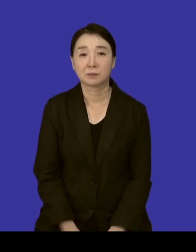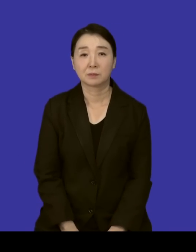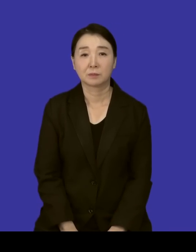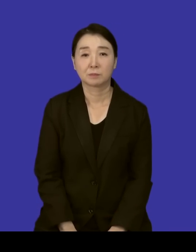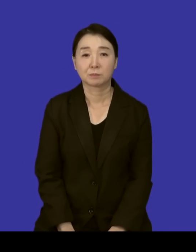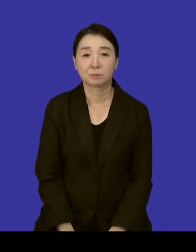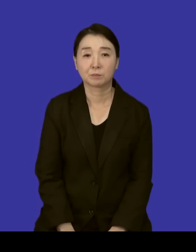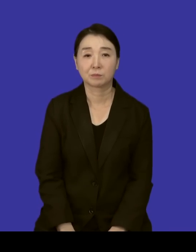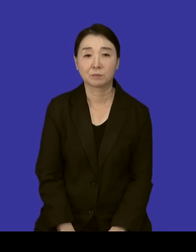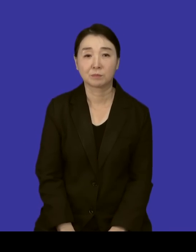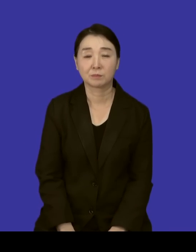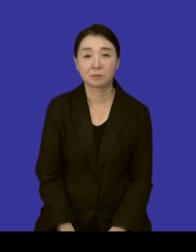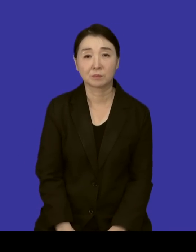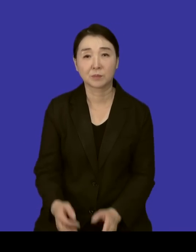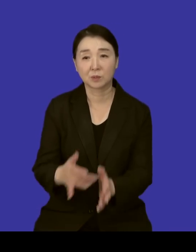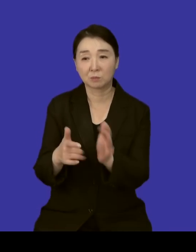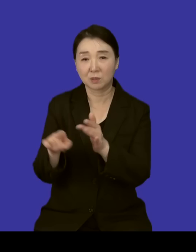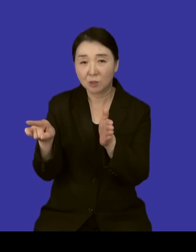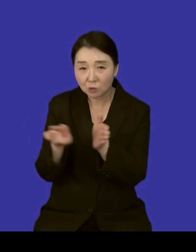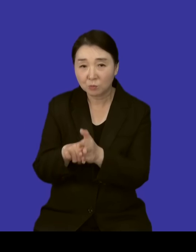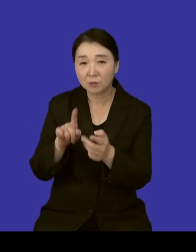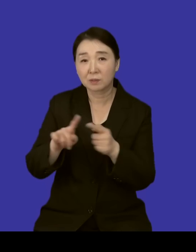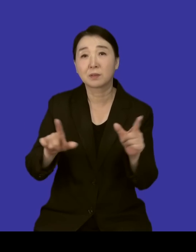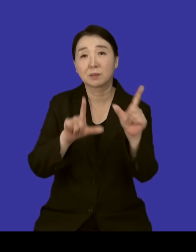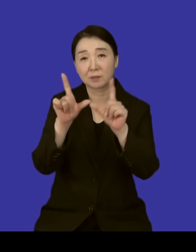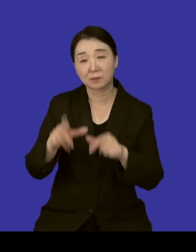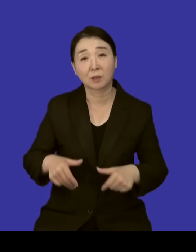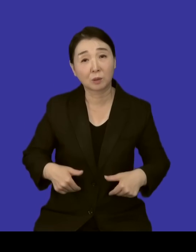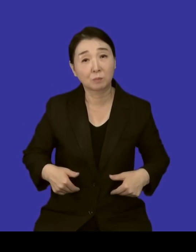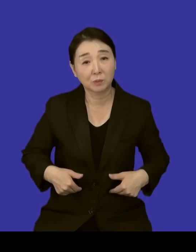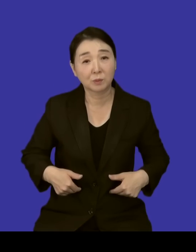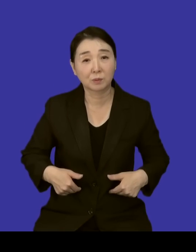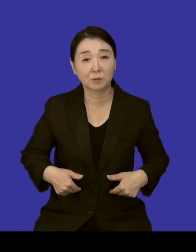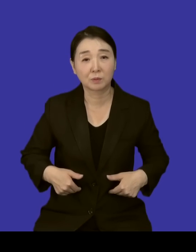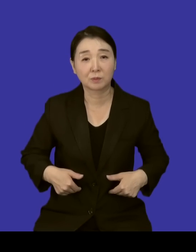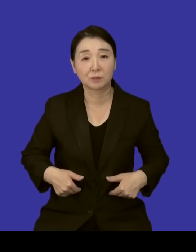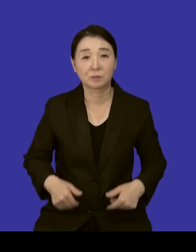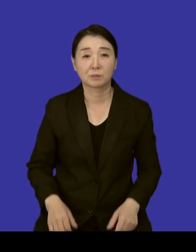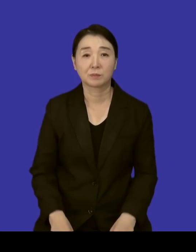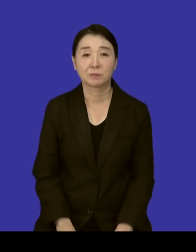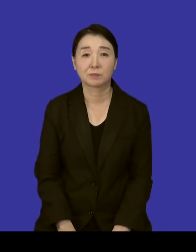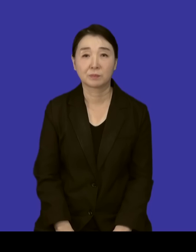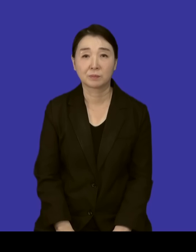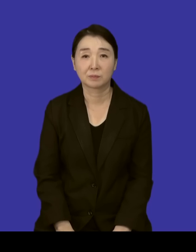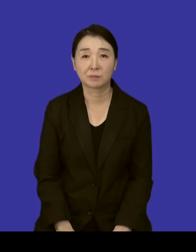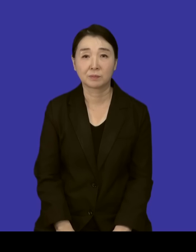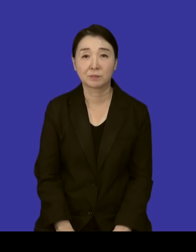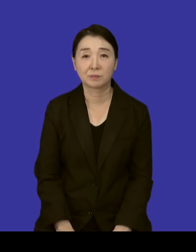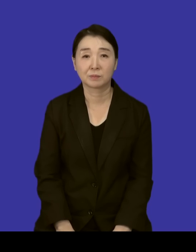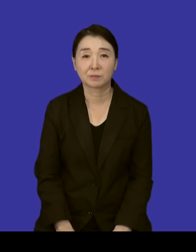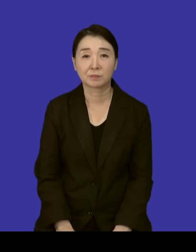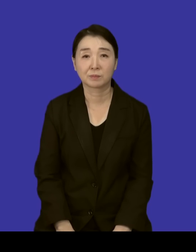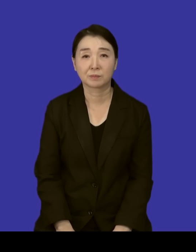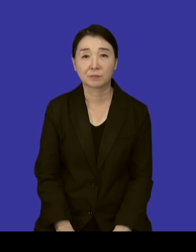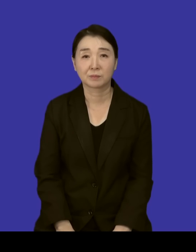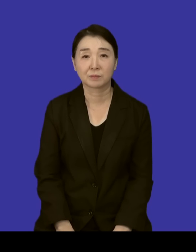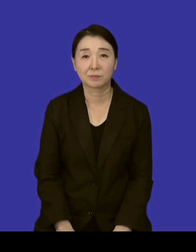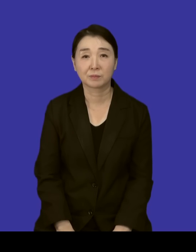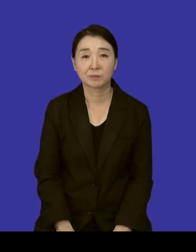그런데 진짜 예수를 믿으면 그렇게 살아야 되는 거잖아요. 네, 네. 정말 말은 그렇게 하는데